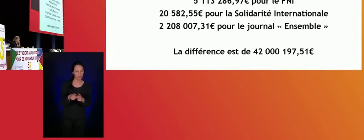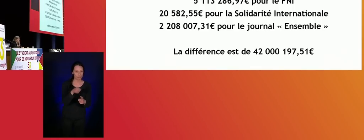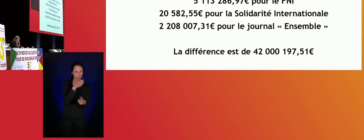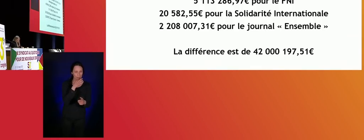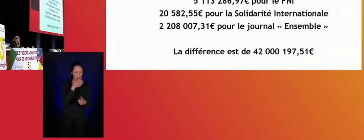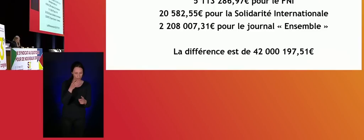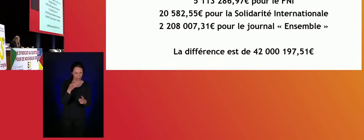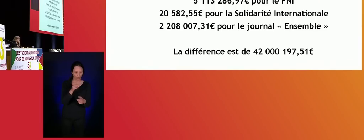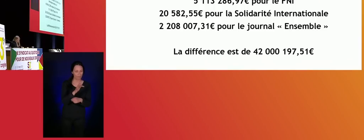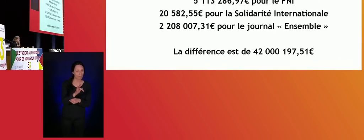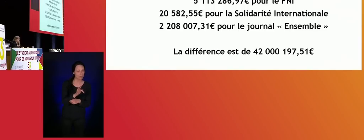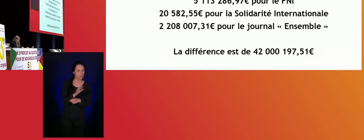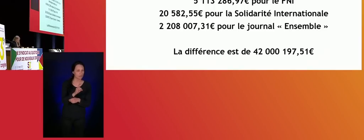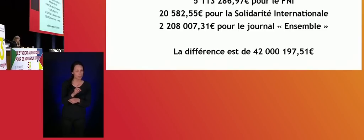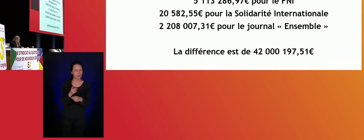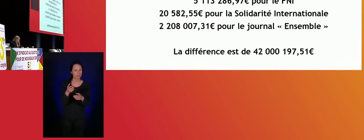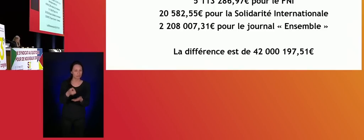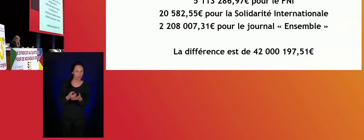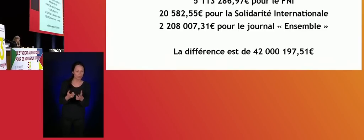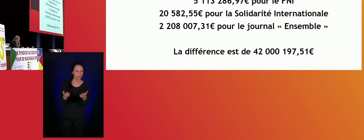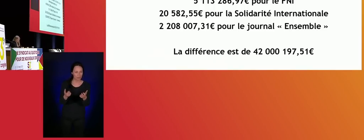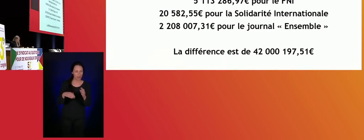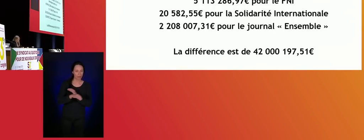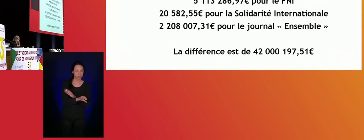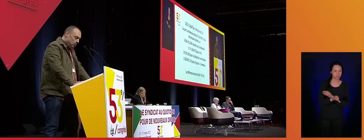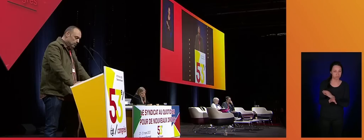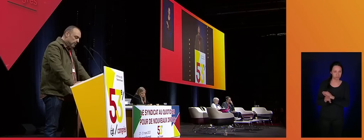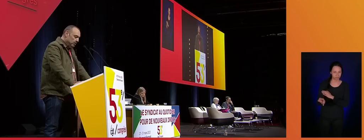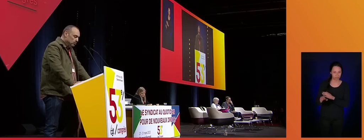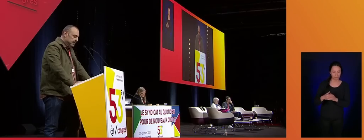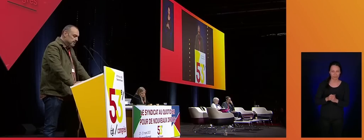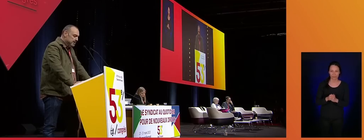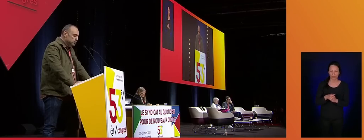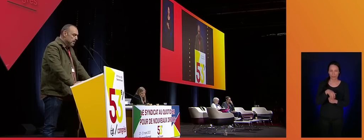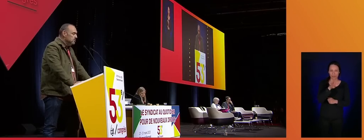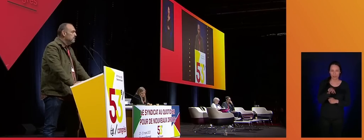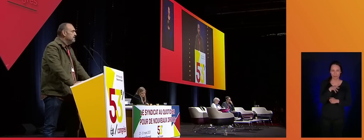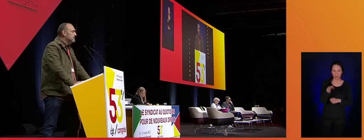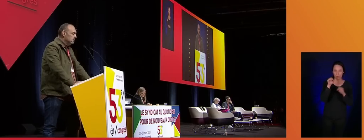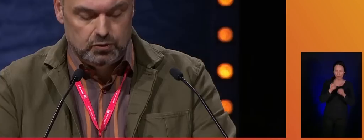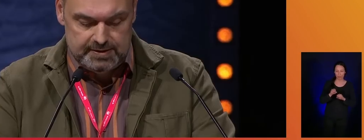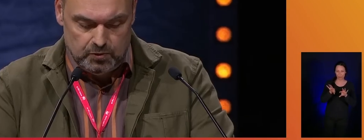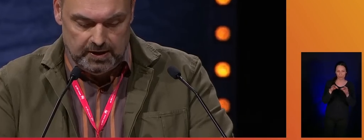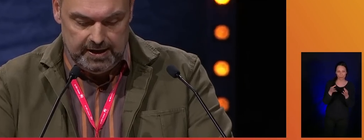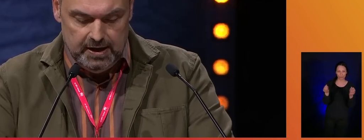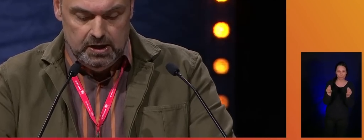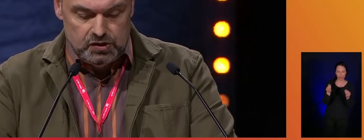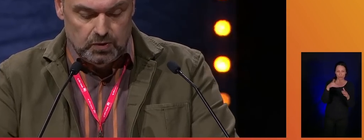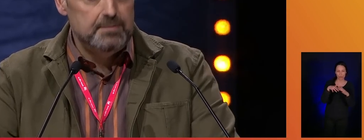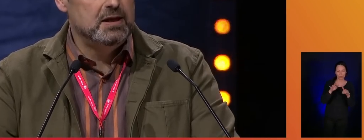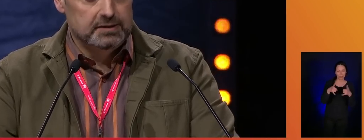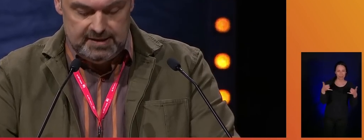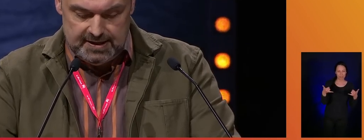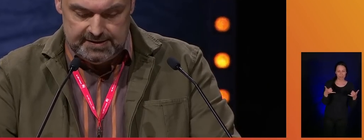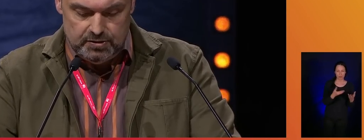UDE, comités régionaux, UL et fonds divers. Les tableaux que vous pouvez retrouver dans les pages du Peuple spécial 53e Congrès